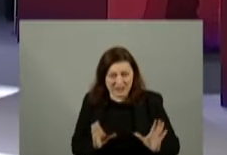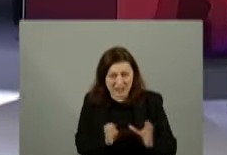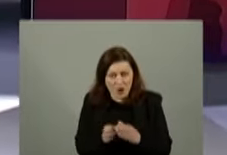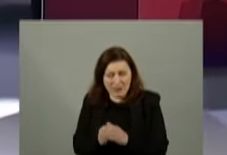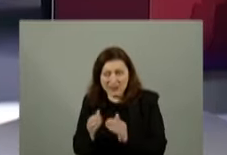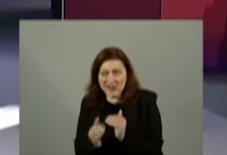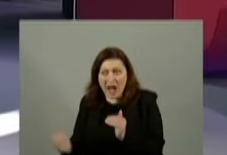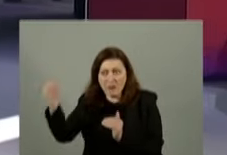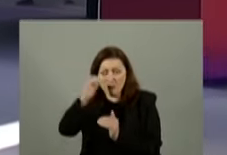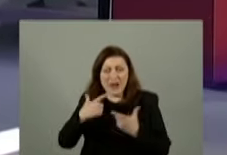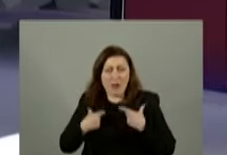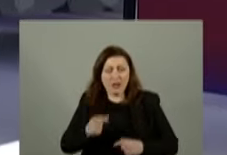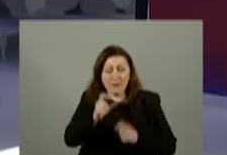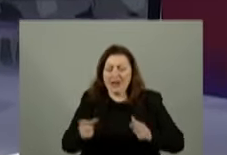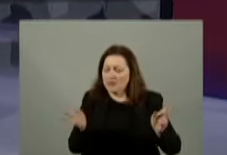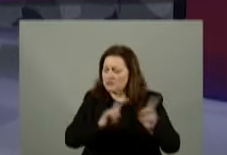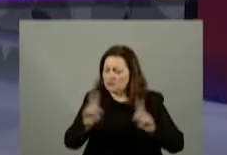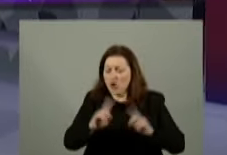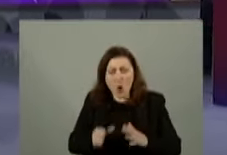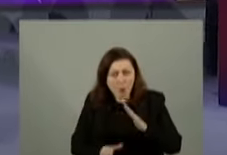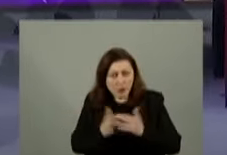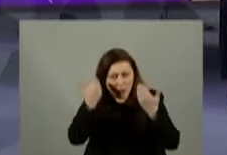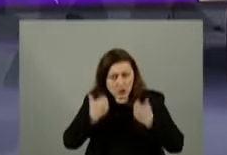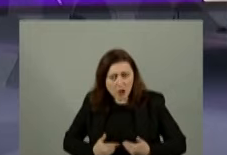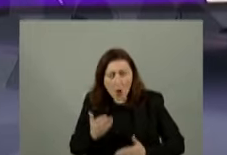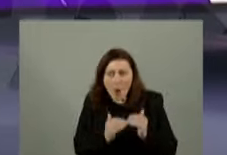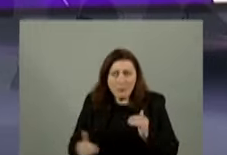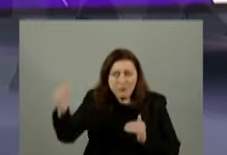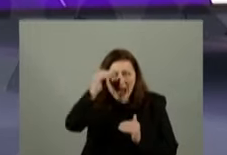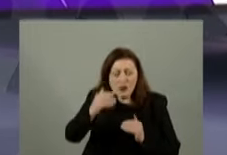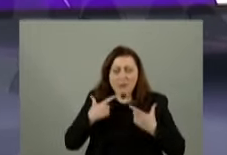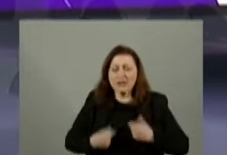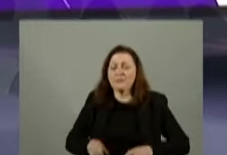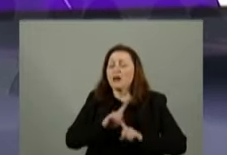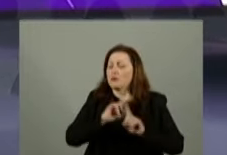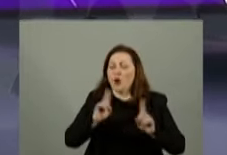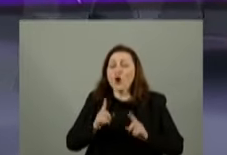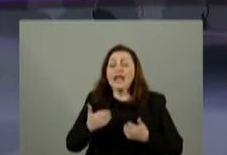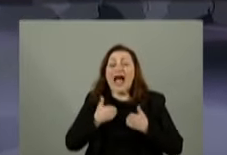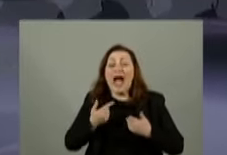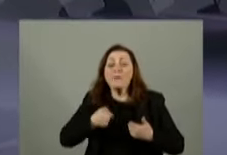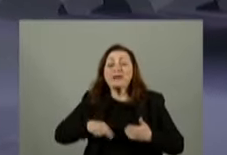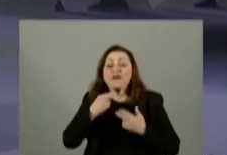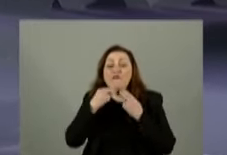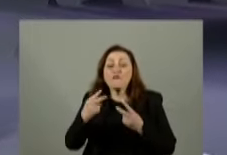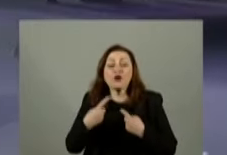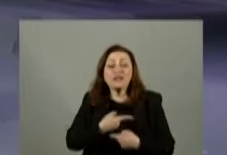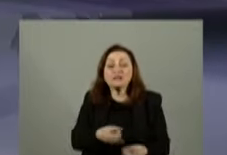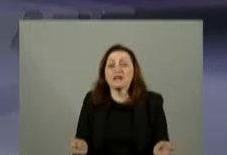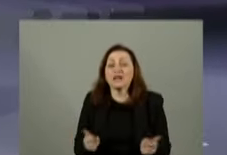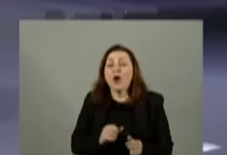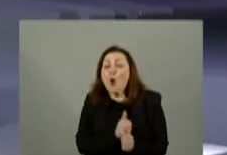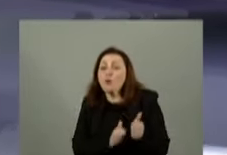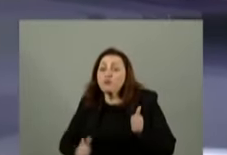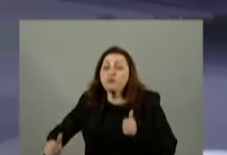δυναμικά κτλ. Αλλά πάντως δεν έγινε τίποτα από αυτά που λέγανε από την πλευρά του. Και προσπάθησε να τονίσει το στοιχείο του ισχυρού αρχηγού, ο οποίος είναι